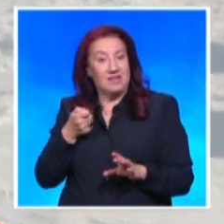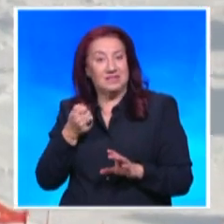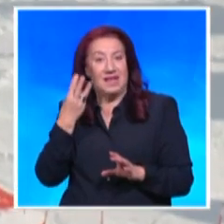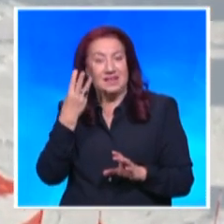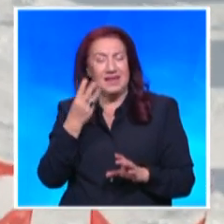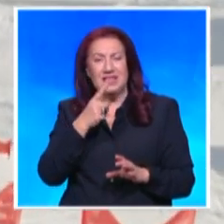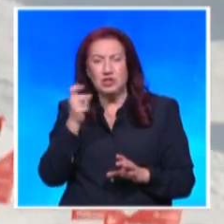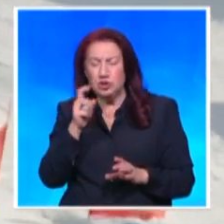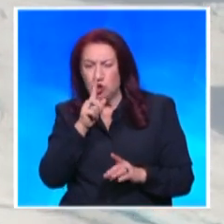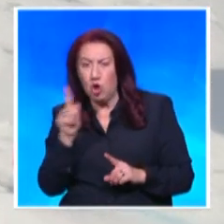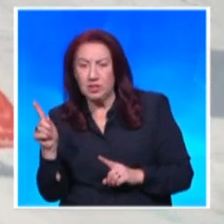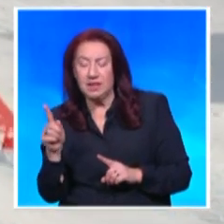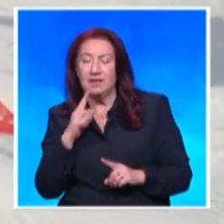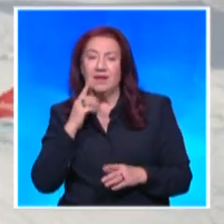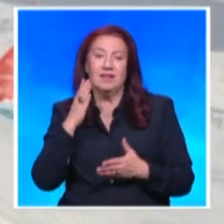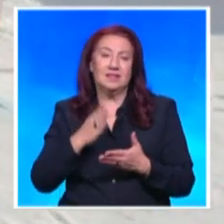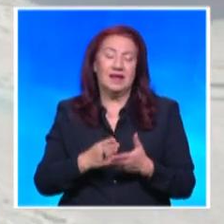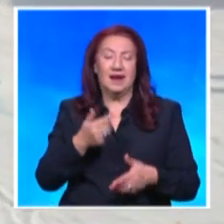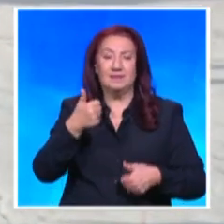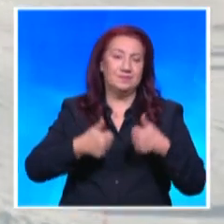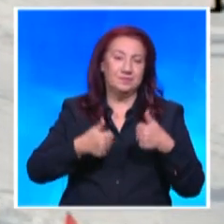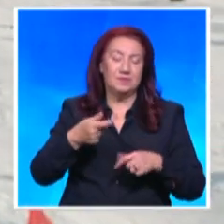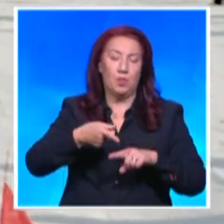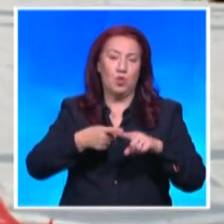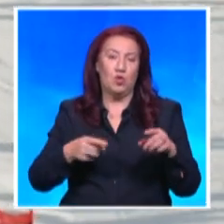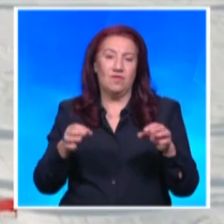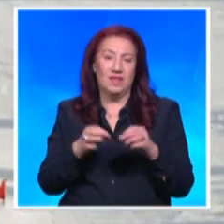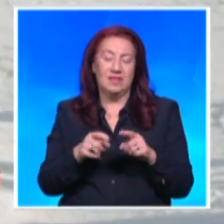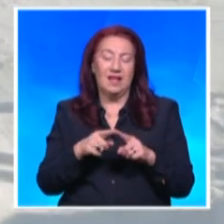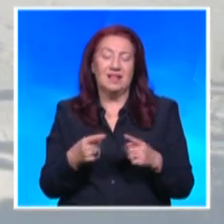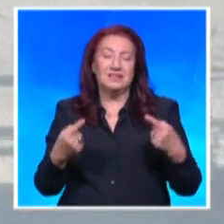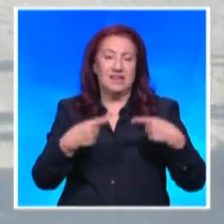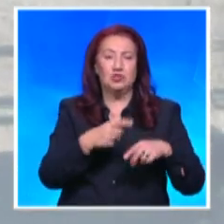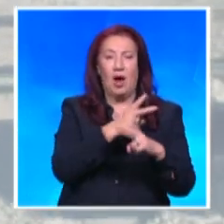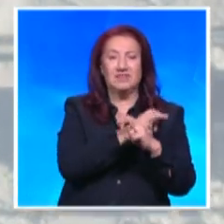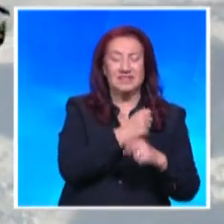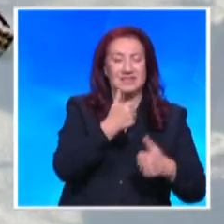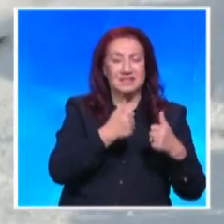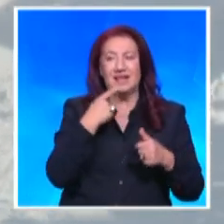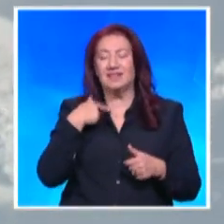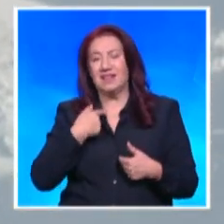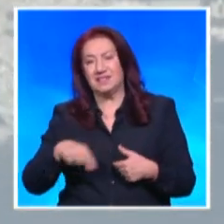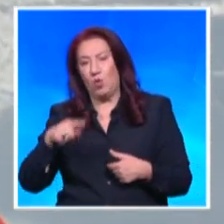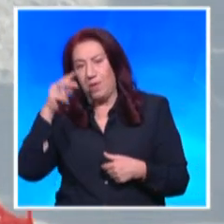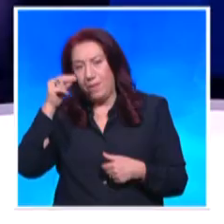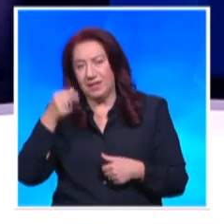в последствие в спор за място на полуфиналите отстъпи на австриеца Арвид Аунер.